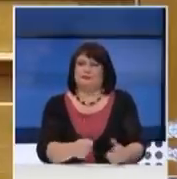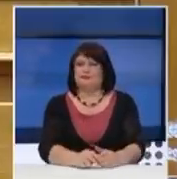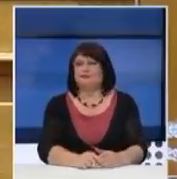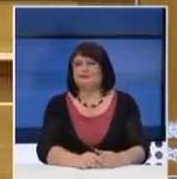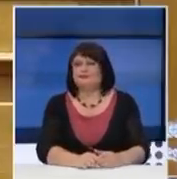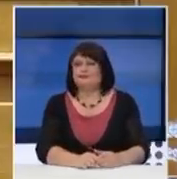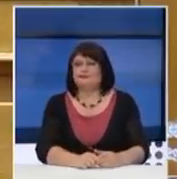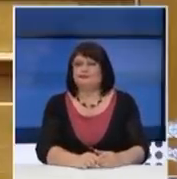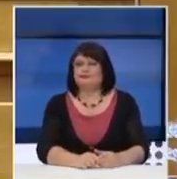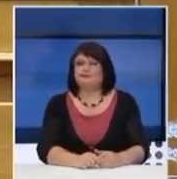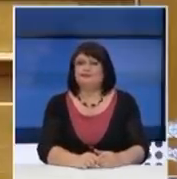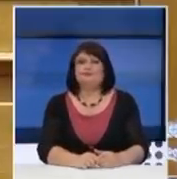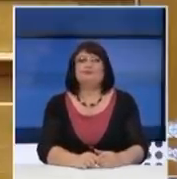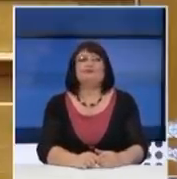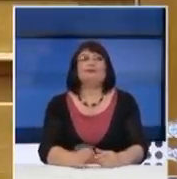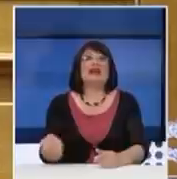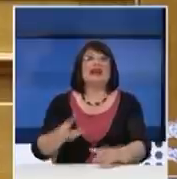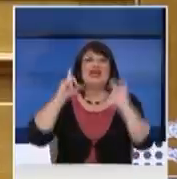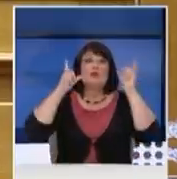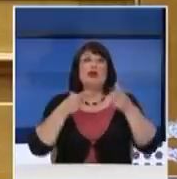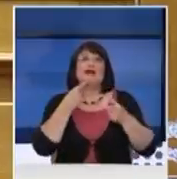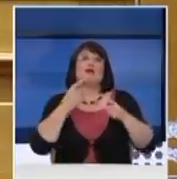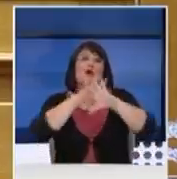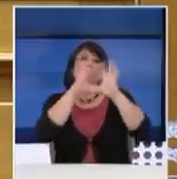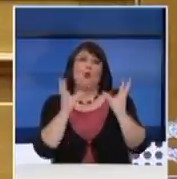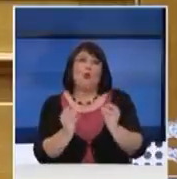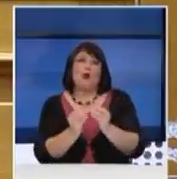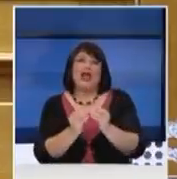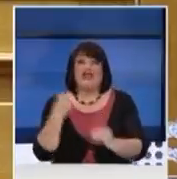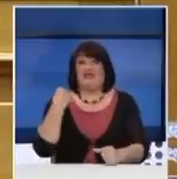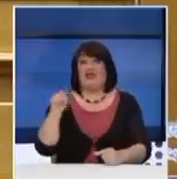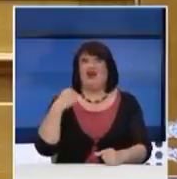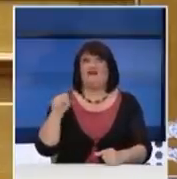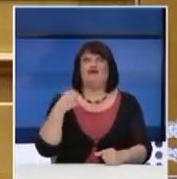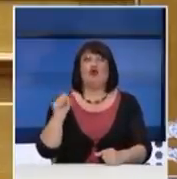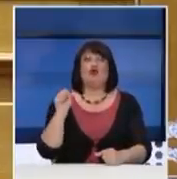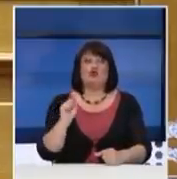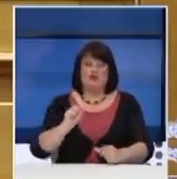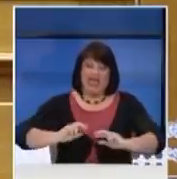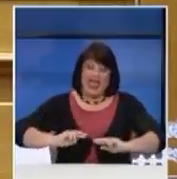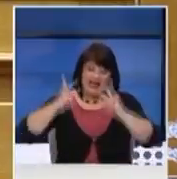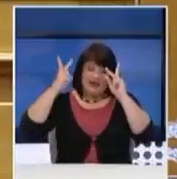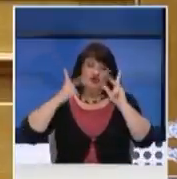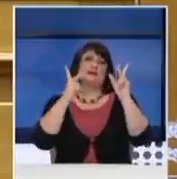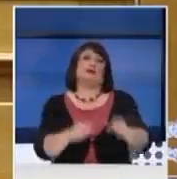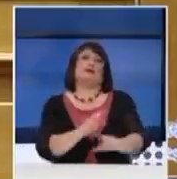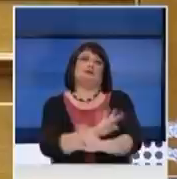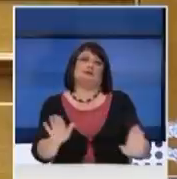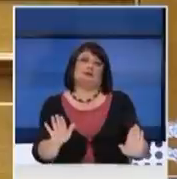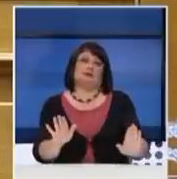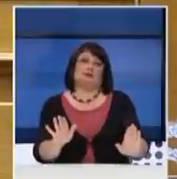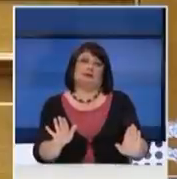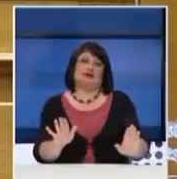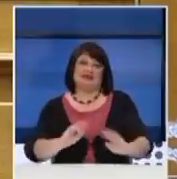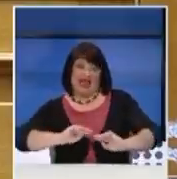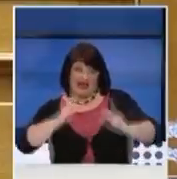αυτή η ιστορία του ολοκληρωτισμού από τη Νέα Δημοκρατία. Όποιος διαφωνεί μαζί μου είναι εχθρός μου, ας σταματήσει. Και το χειρότερο